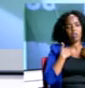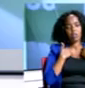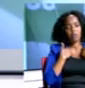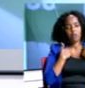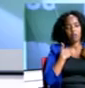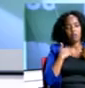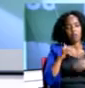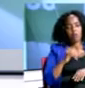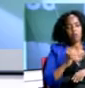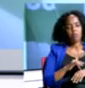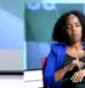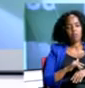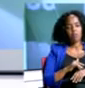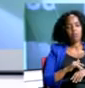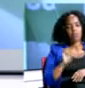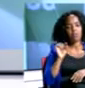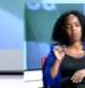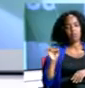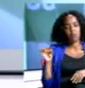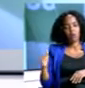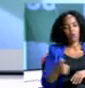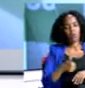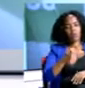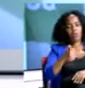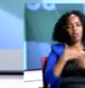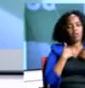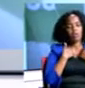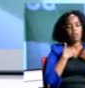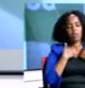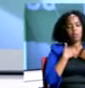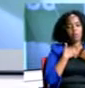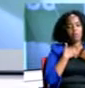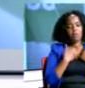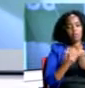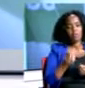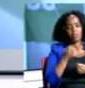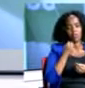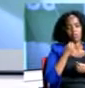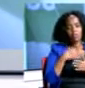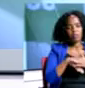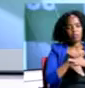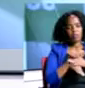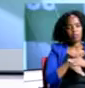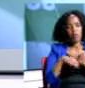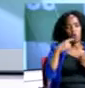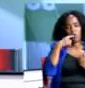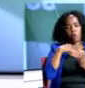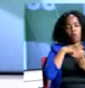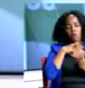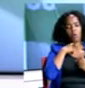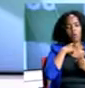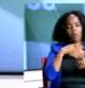kanala mallato le titiqo virus kanuf danda ni qaba sortro nyata askesa qonqo kana wal